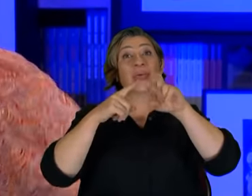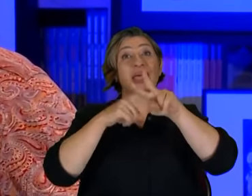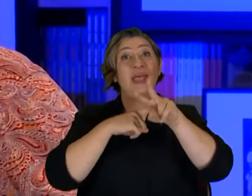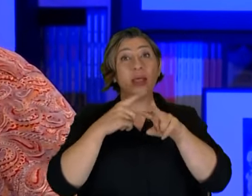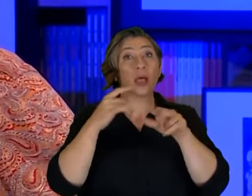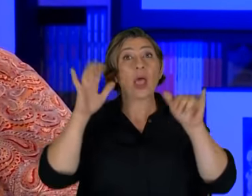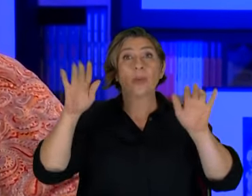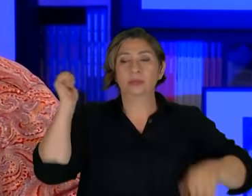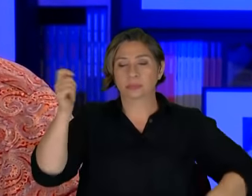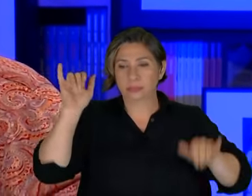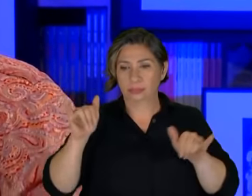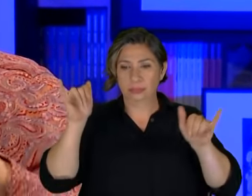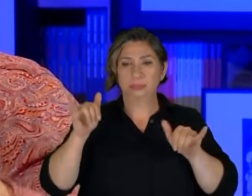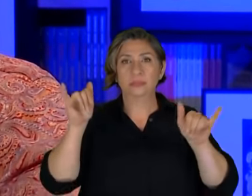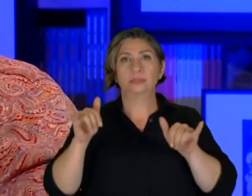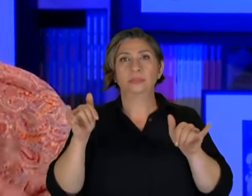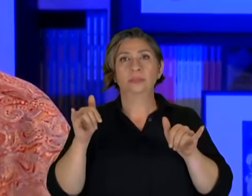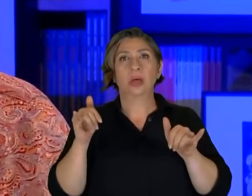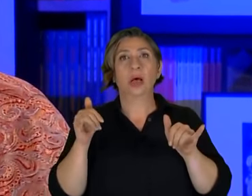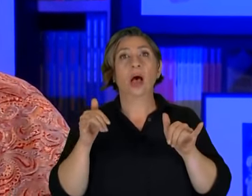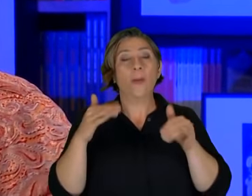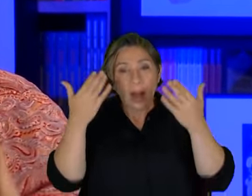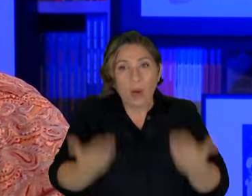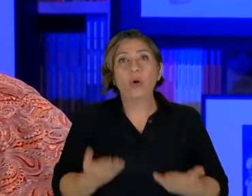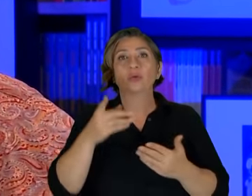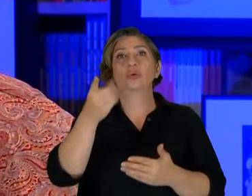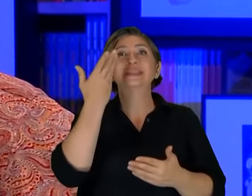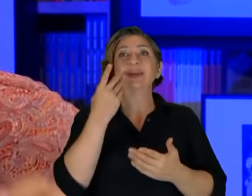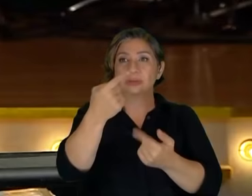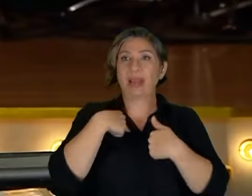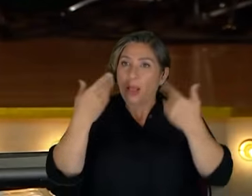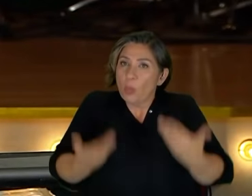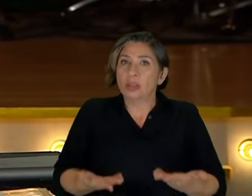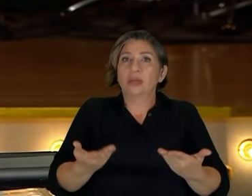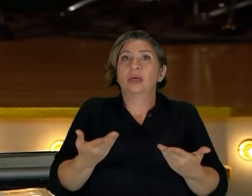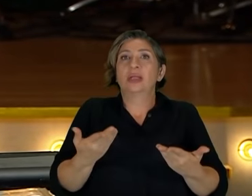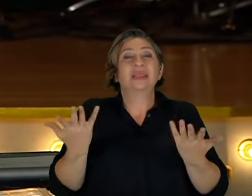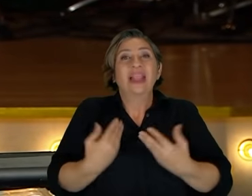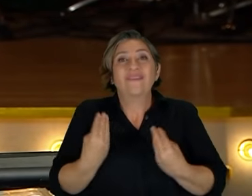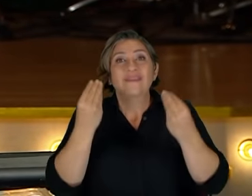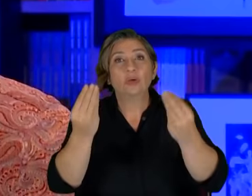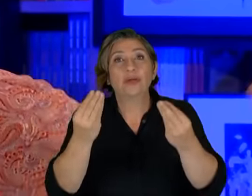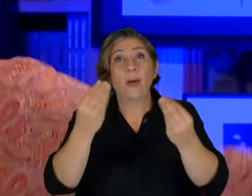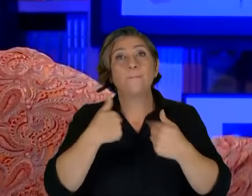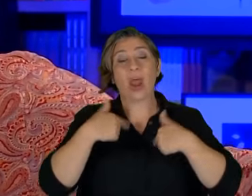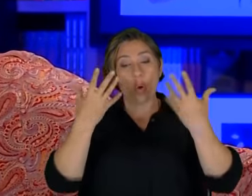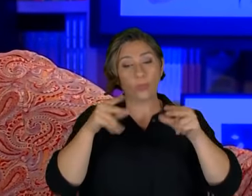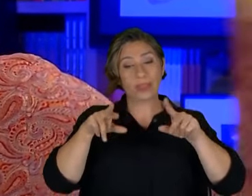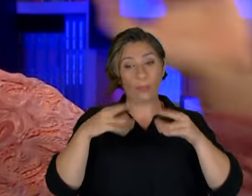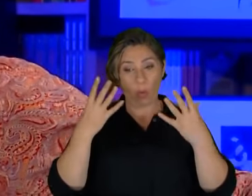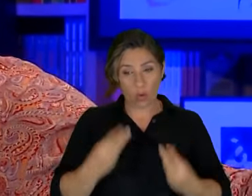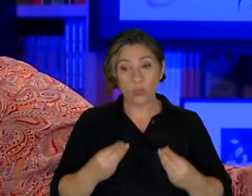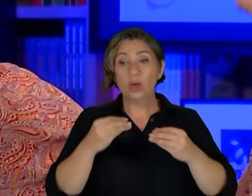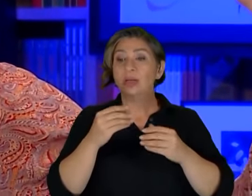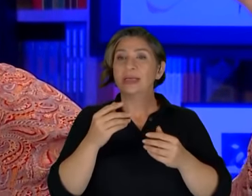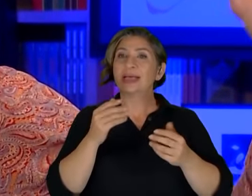Williams'dan. Havayı çekiyorlar. Fakat koşulsuz kabul var seyircide. Yani ne veriyorsan ver ben olduğum gibi olup